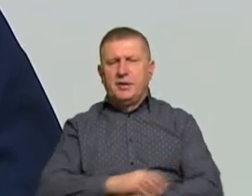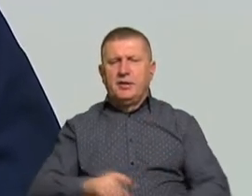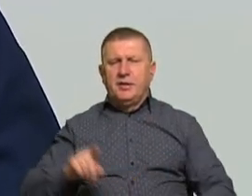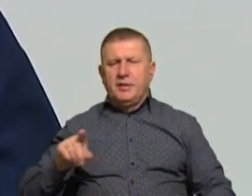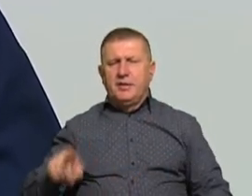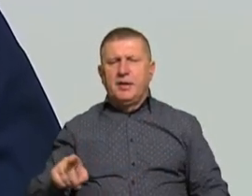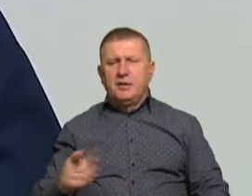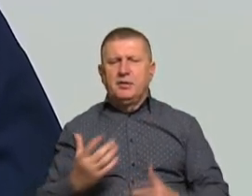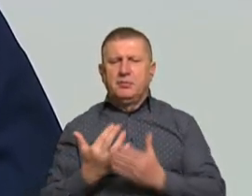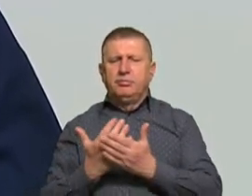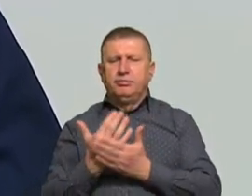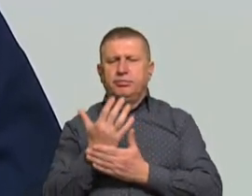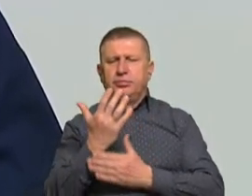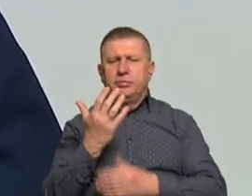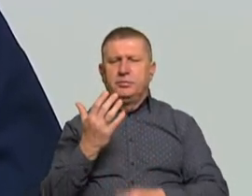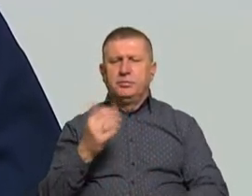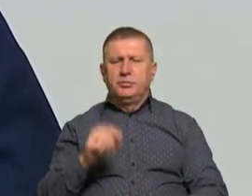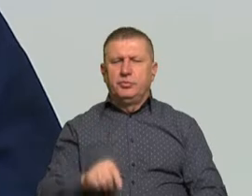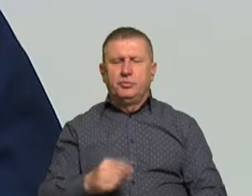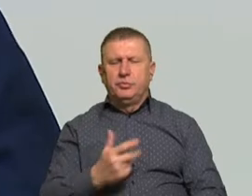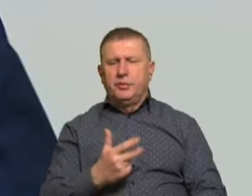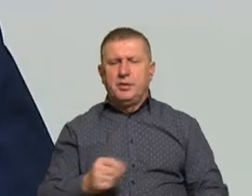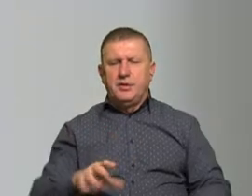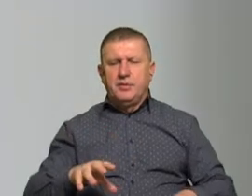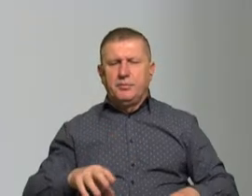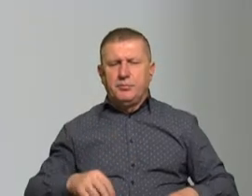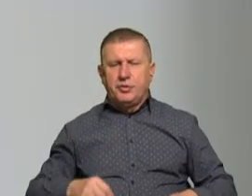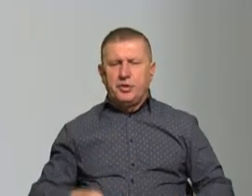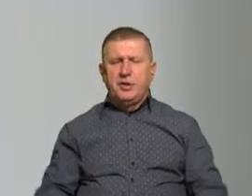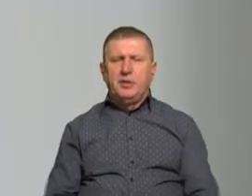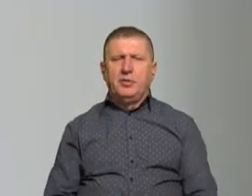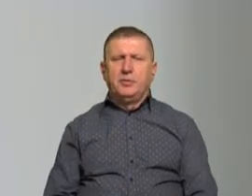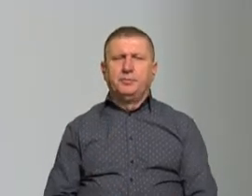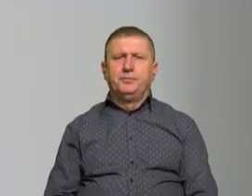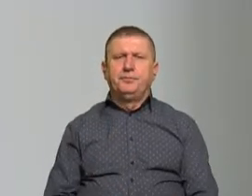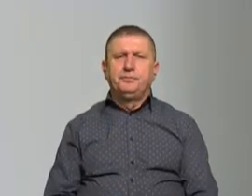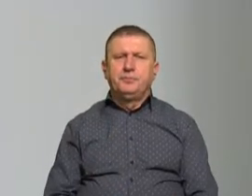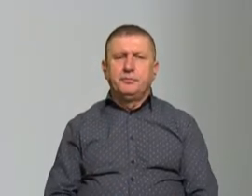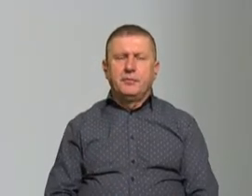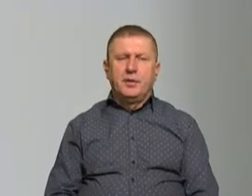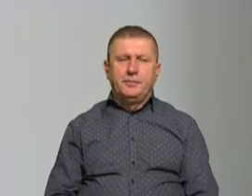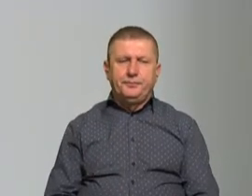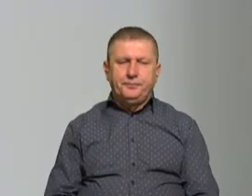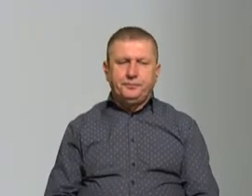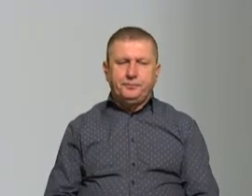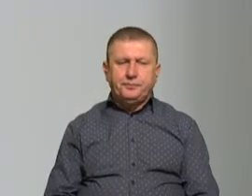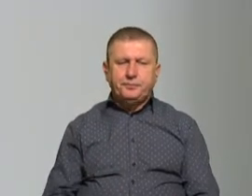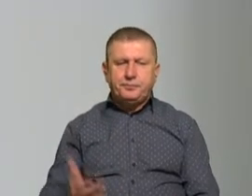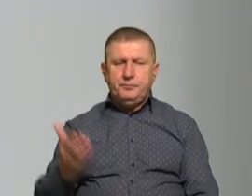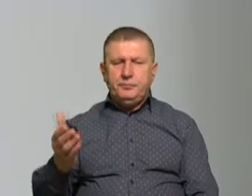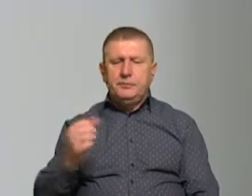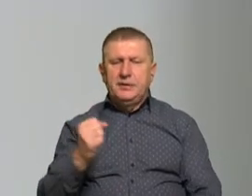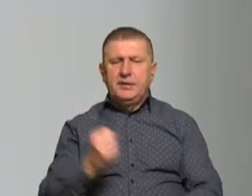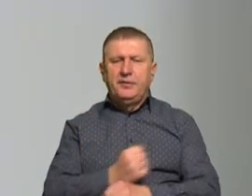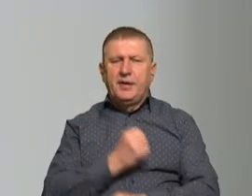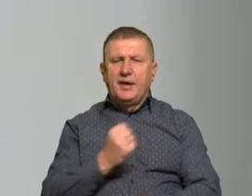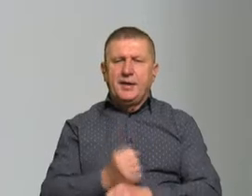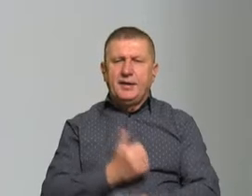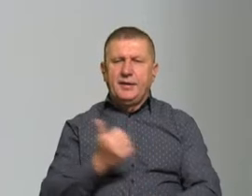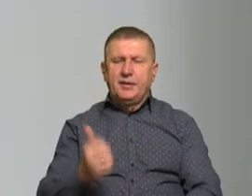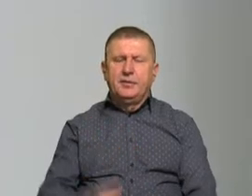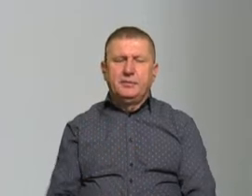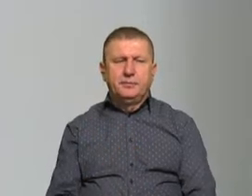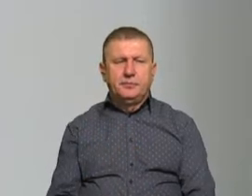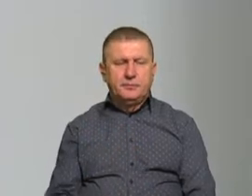przyrostu mieszkań komunalnych w naszym mieście w historii nie było. Pan prezydent Jarosław Klimaszewski. Teraz pana Szymona Twardaka poproszę o odpowiedź na